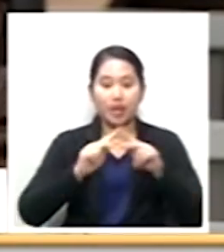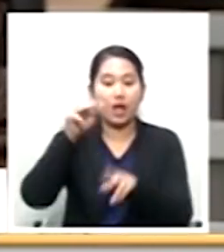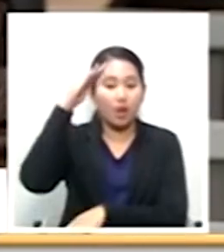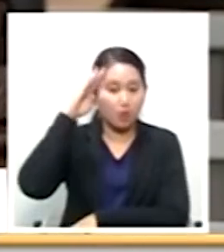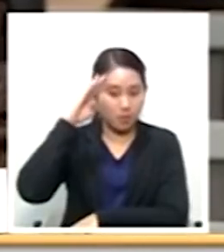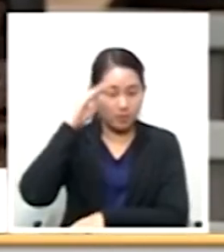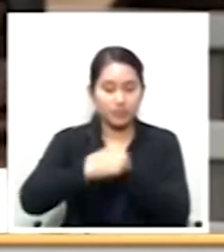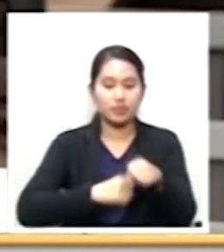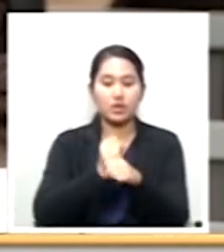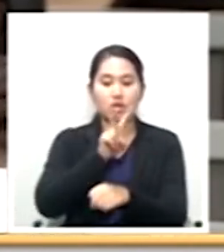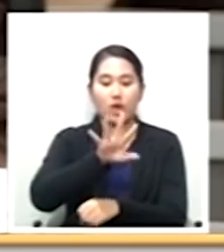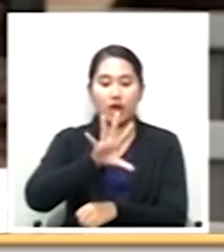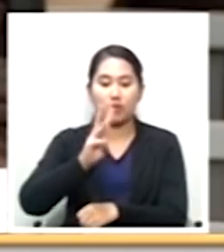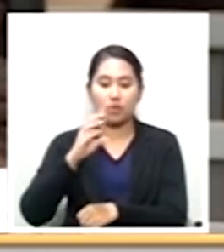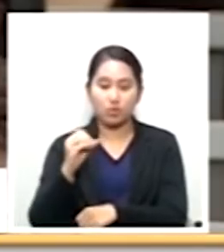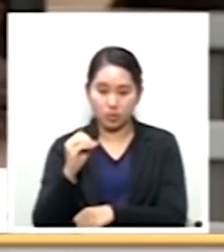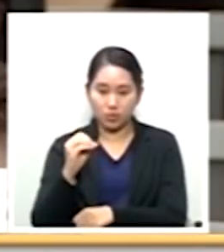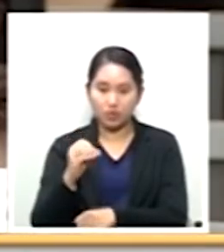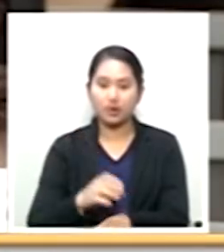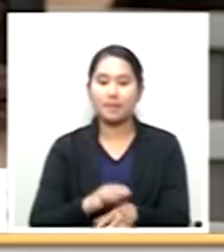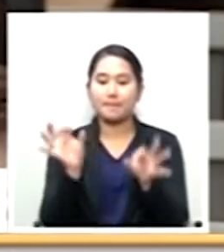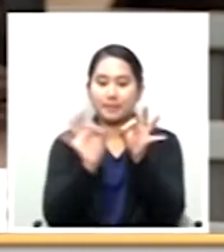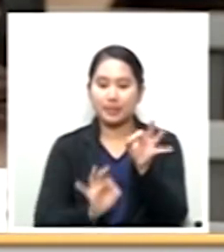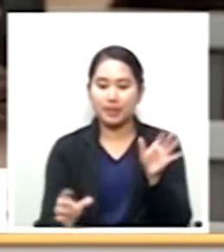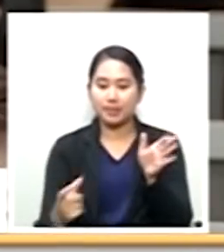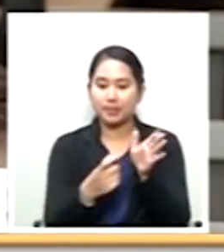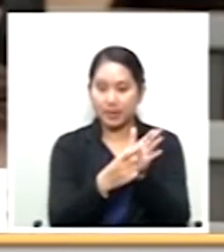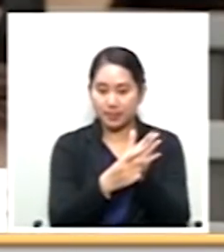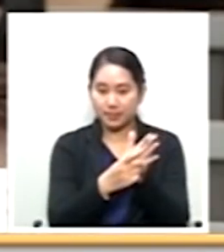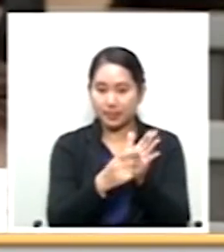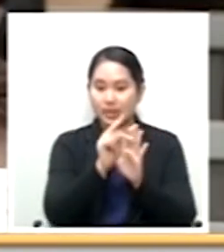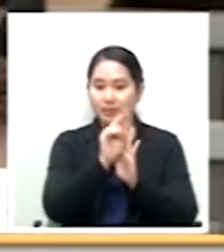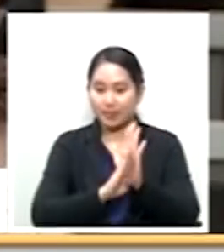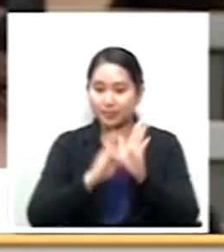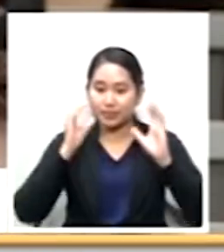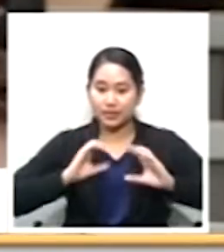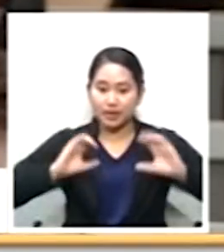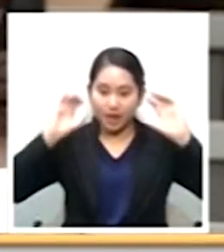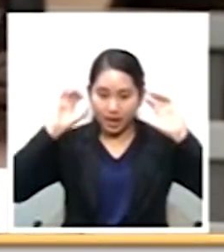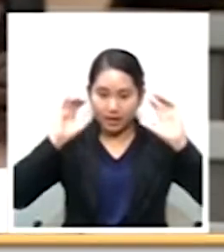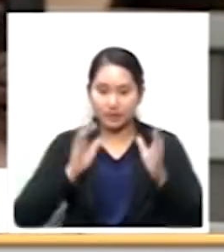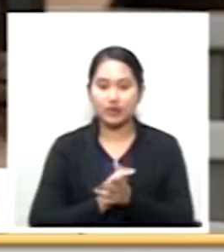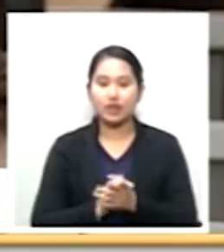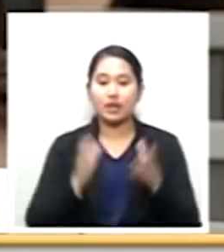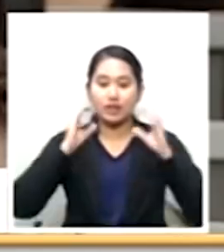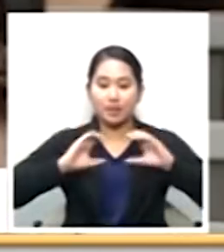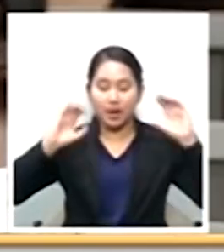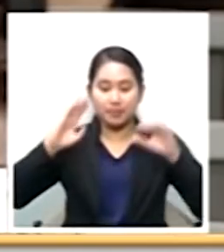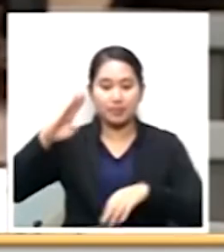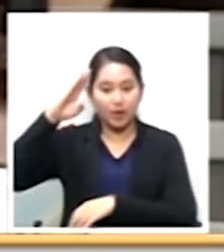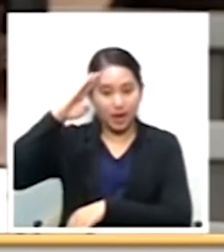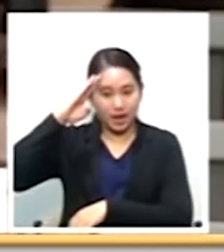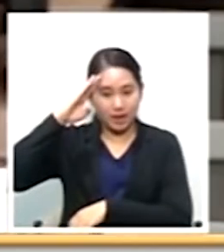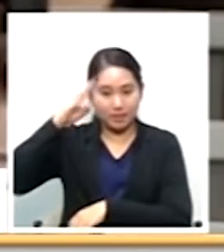2560มีการตราพระราชบัญญัติระเบียบบริหารราชการในพระองค์ในสมัยรัฐบาลของท่านประยุทธ์ก่